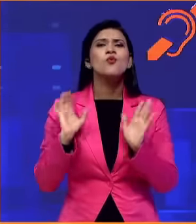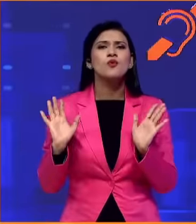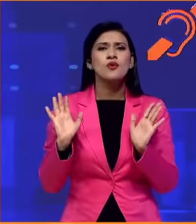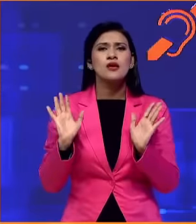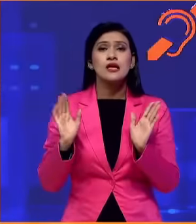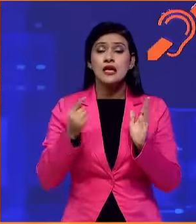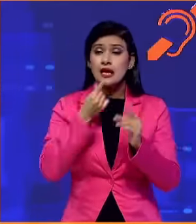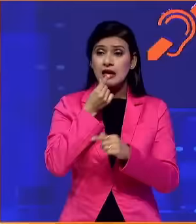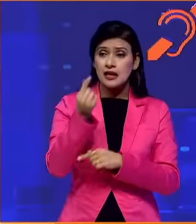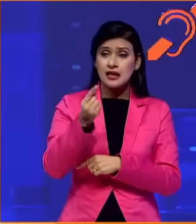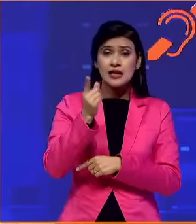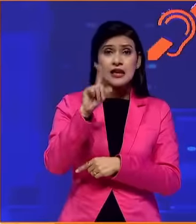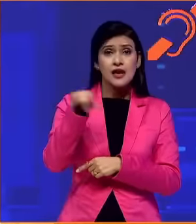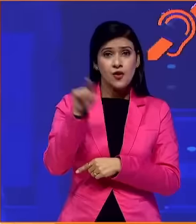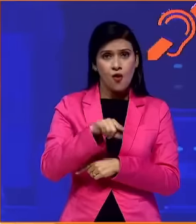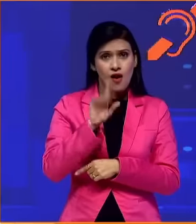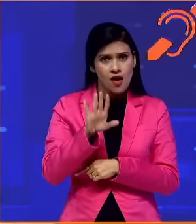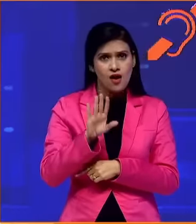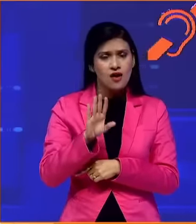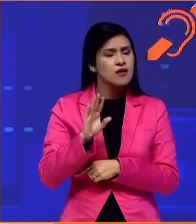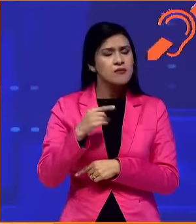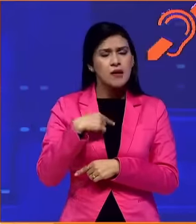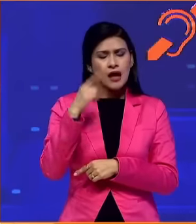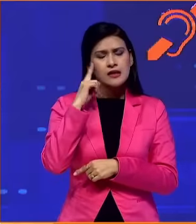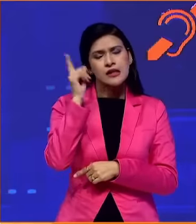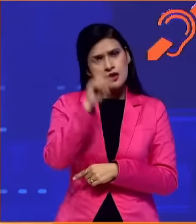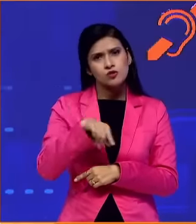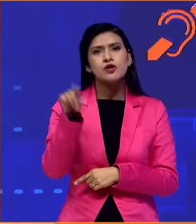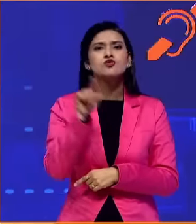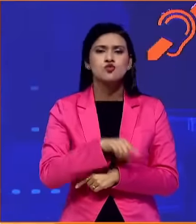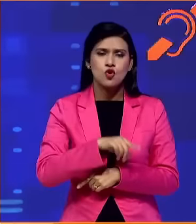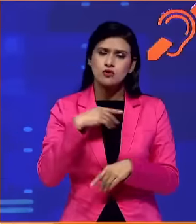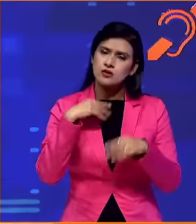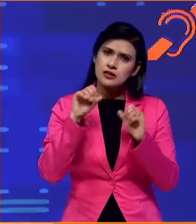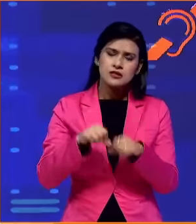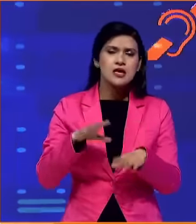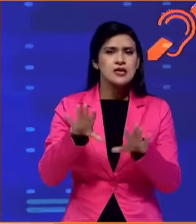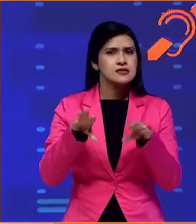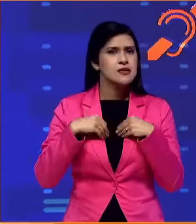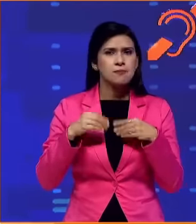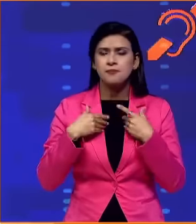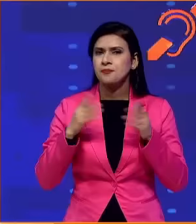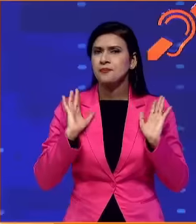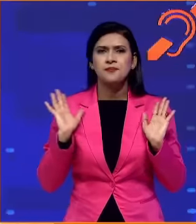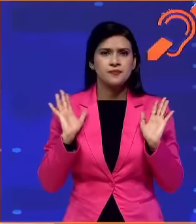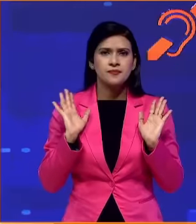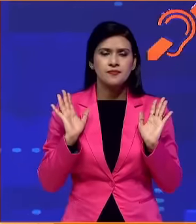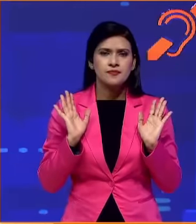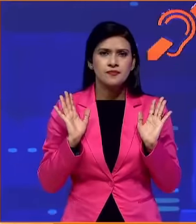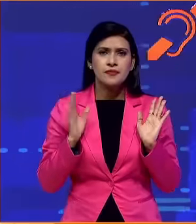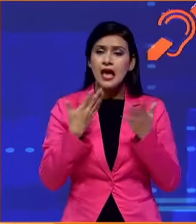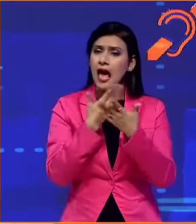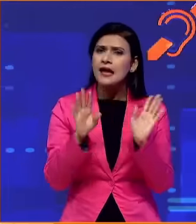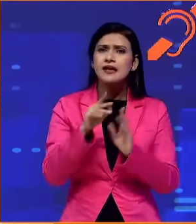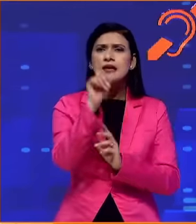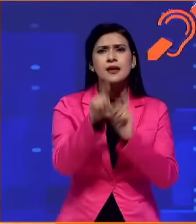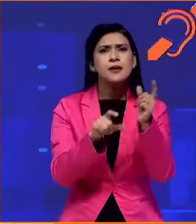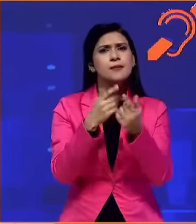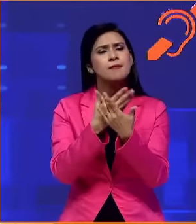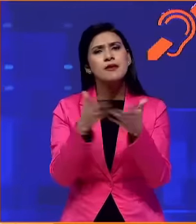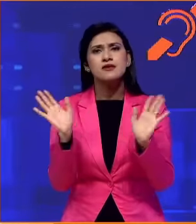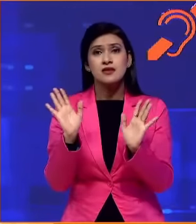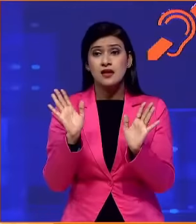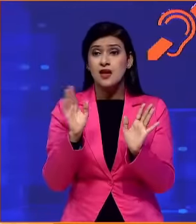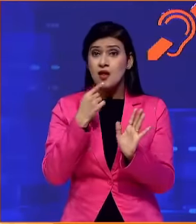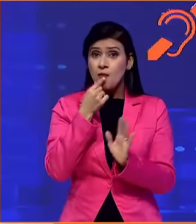उसकेधर्मकेबारेमेंगलतबोलताहै,तोमैंइसेबहुत गलतमानताहूं।मुझेयहअस्वीकार्यलगताहै,और कोईभीयहकहसकताहै,लेकिनजोभी इसे